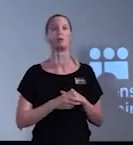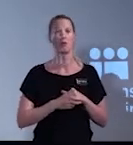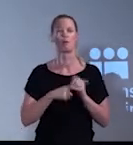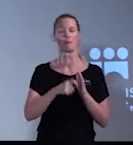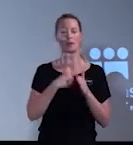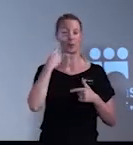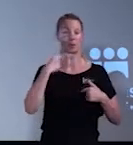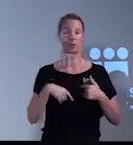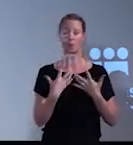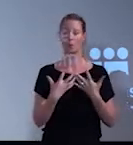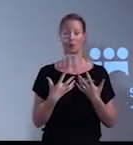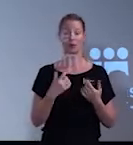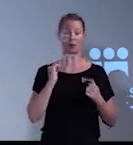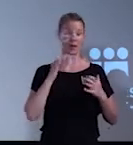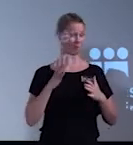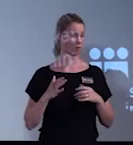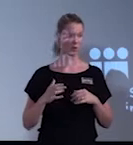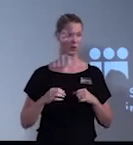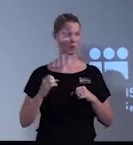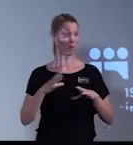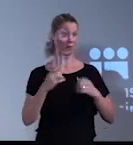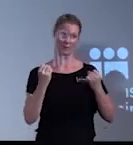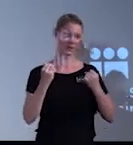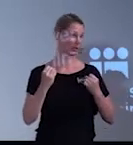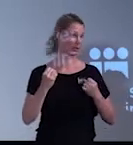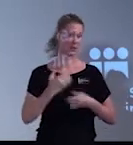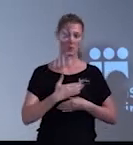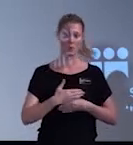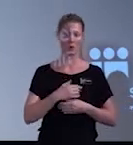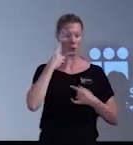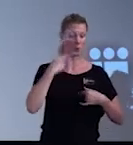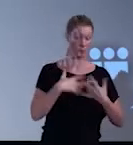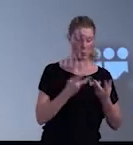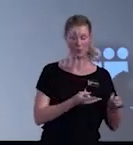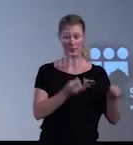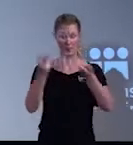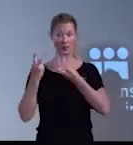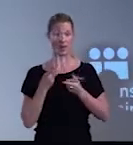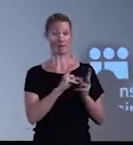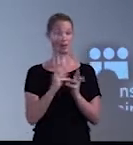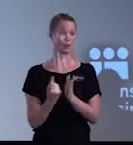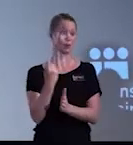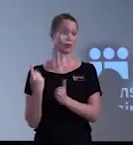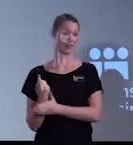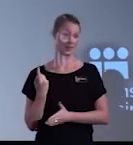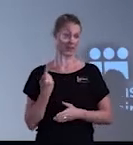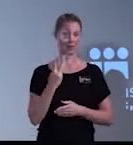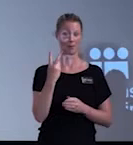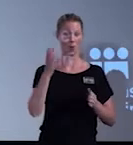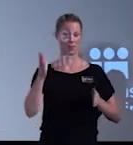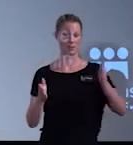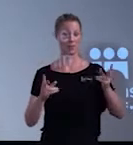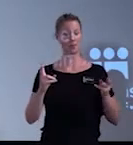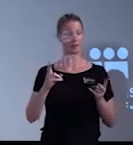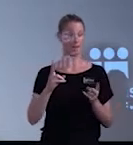filmen, kulturen spelar ju förstås en väldigt stor roll. Kultur och demokrati är varandras förutsättningar. Det är två sidor på